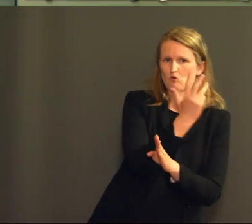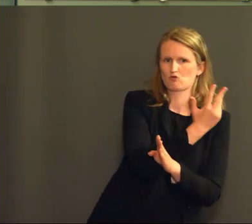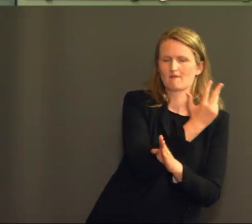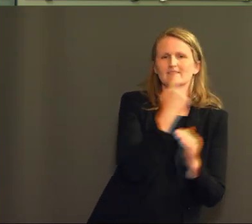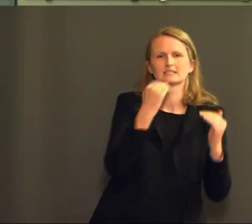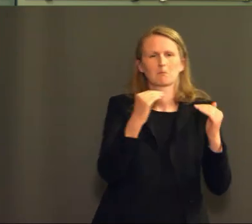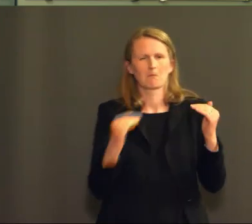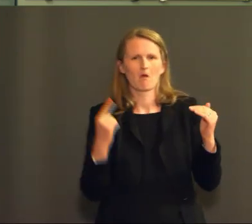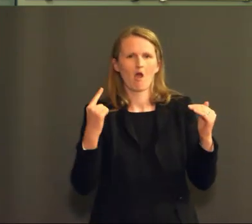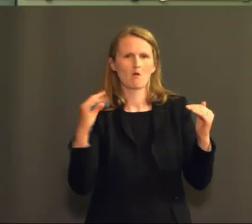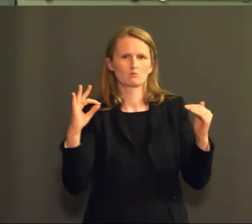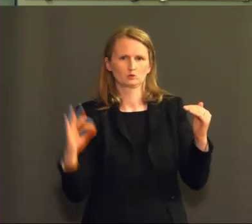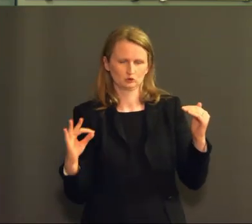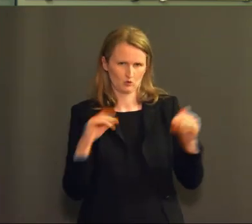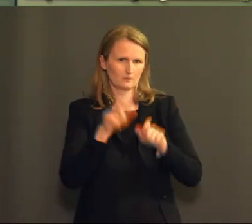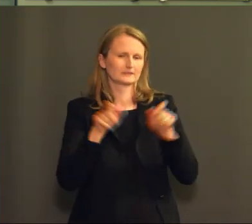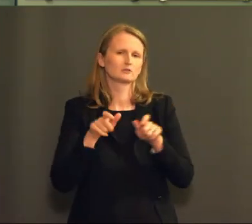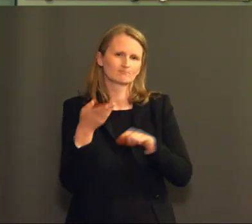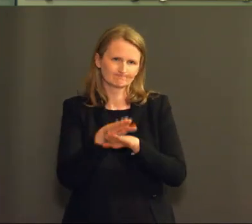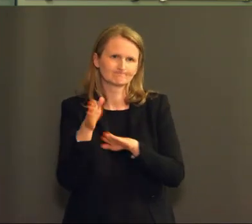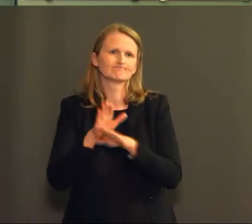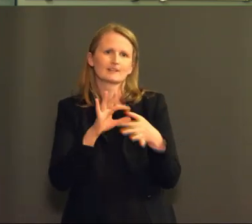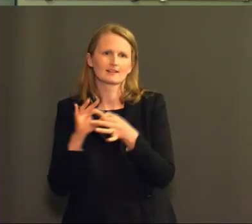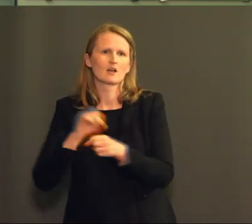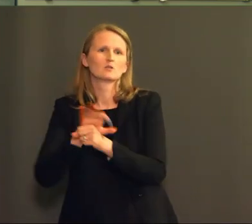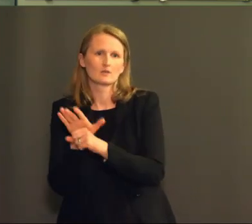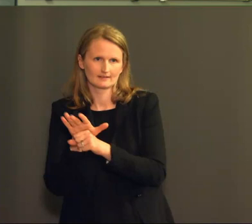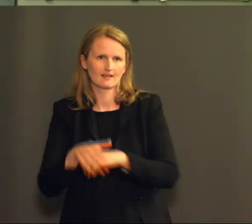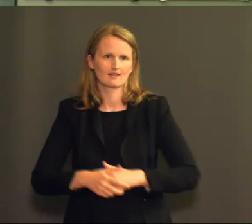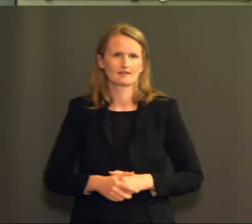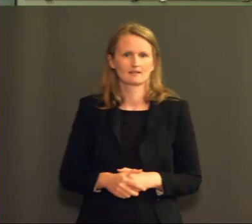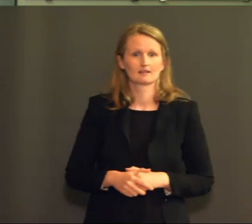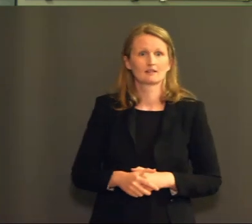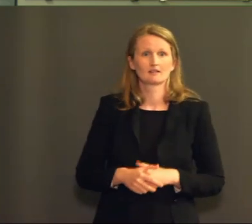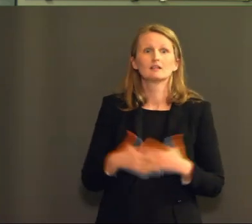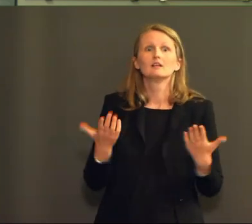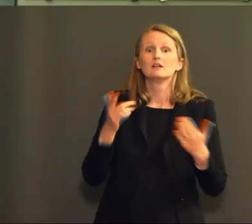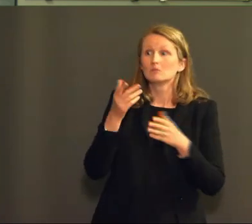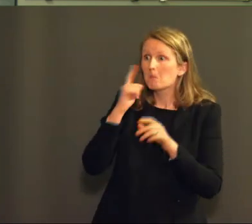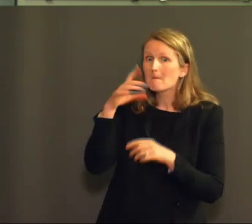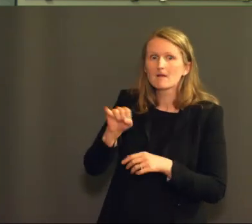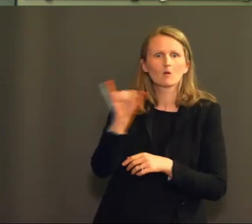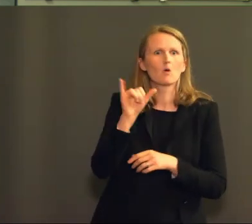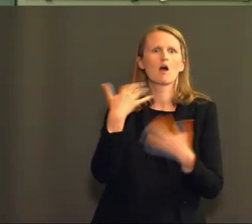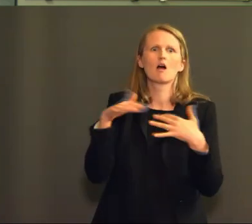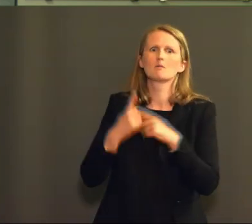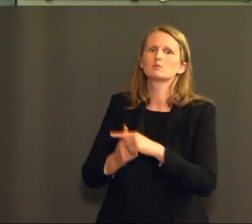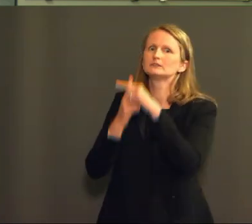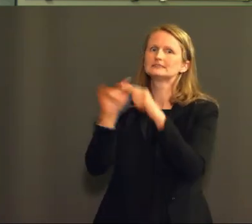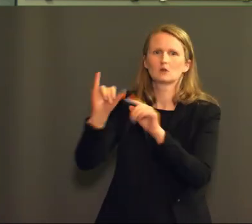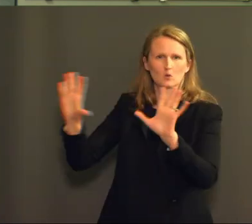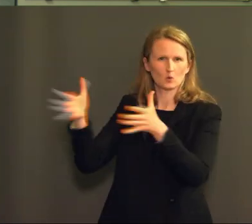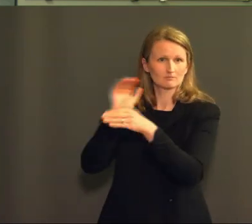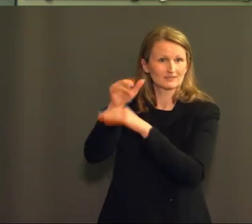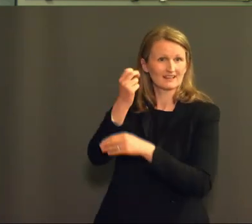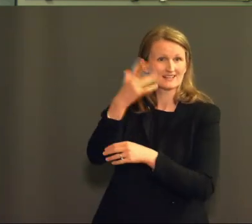forte diminution parmi les patients de plus de 85 ans, alors que dans les groupes d'âge plus jeunes, on observe